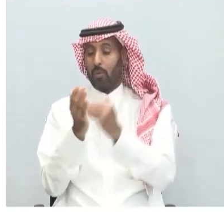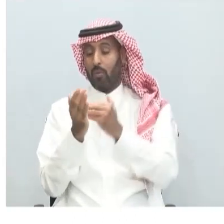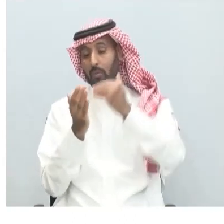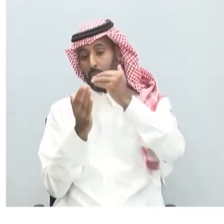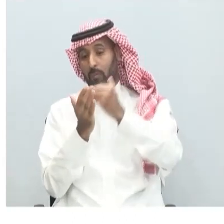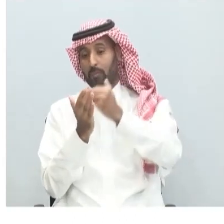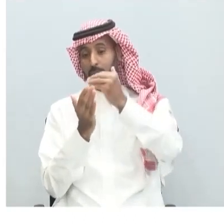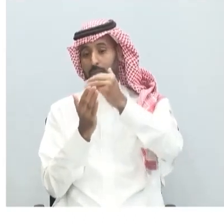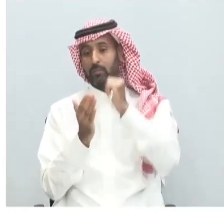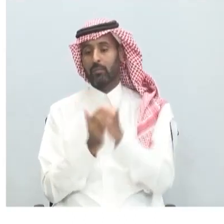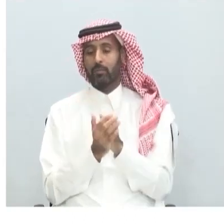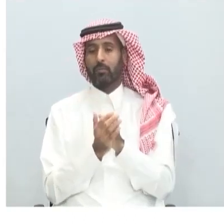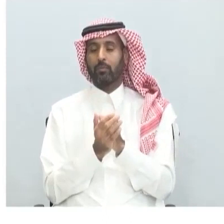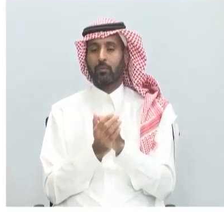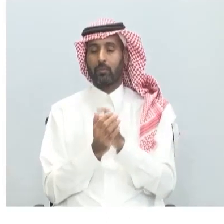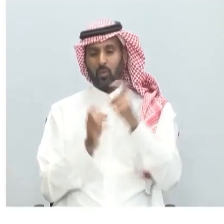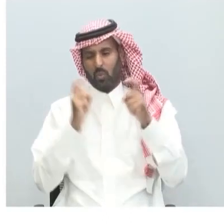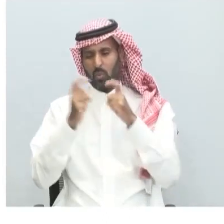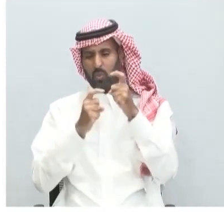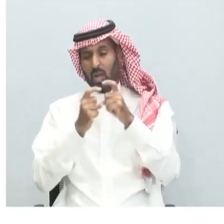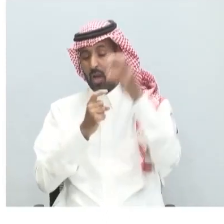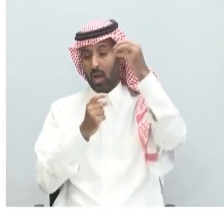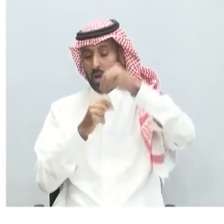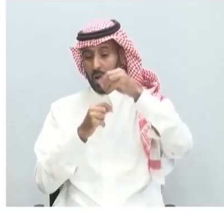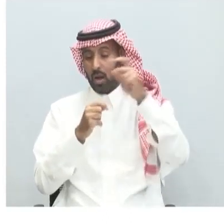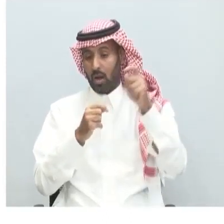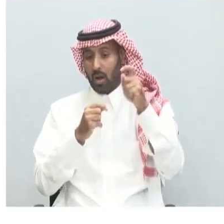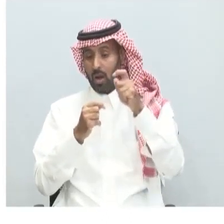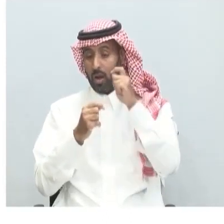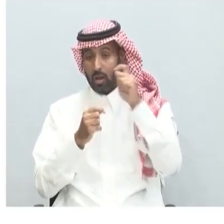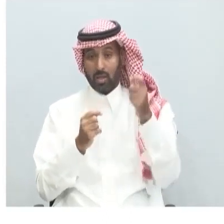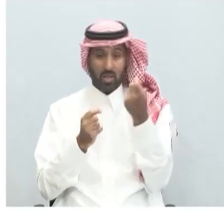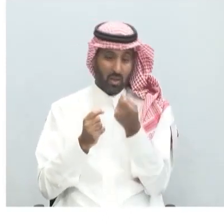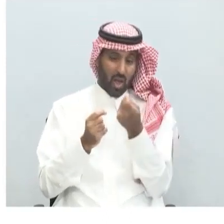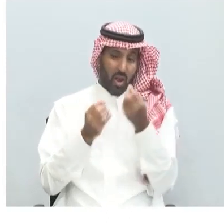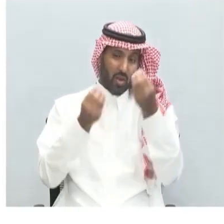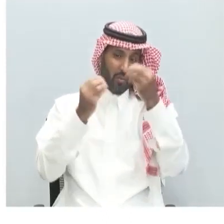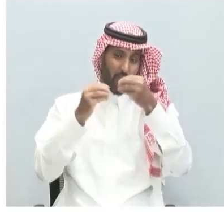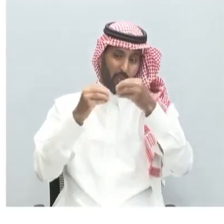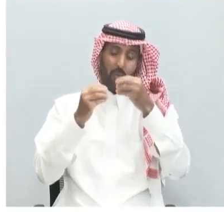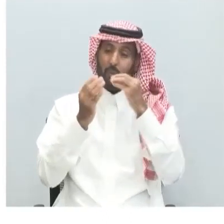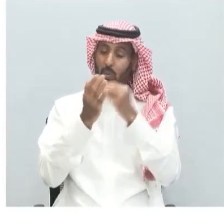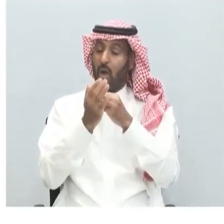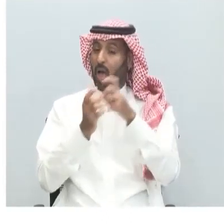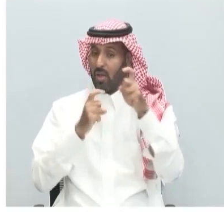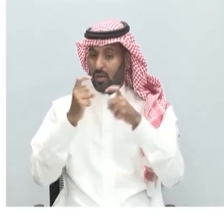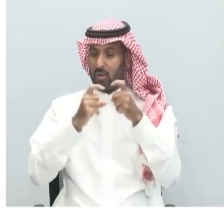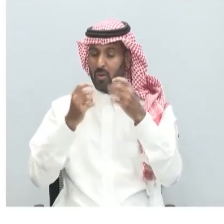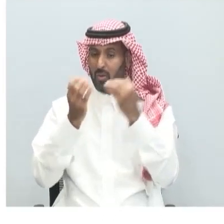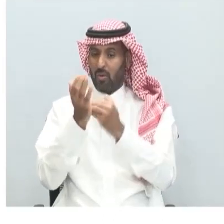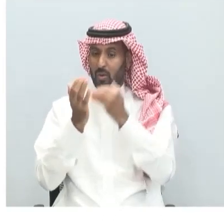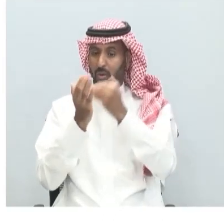الفرعيه بالالكترونات لابد ان نعرف ان الذرات ايضا لا تبنى باضافه الالكترون